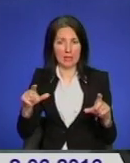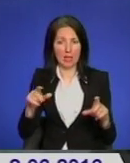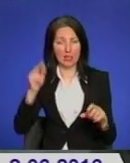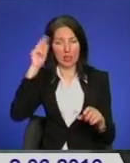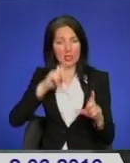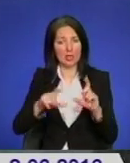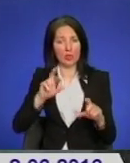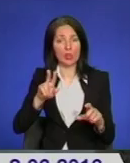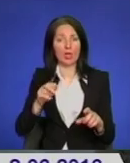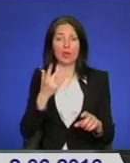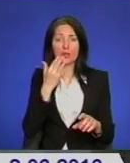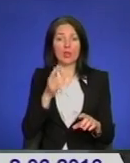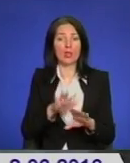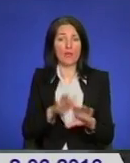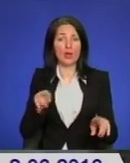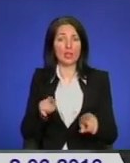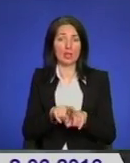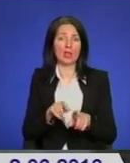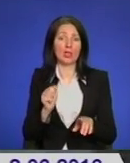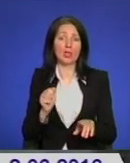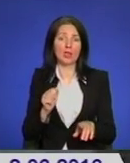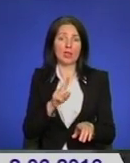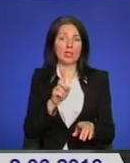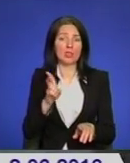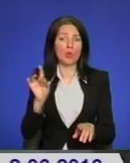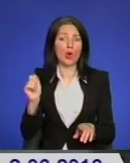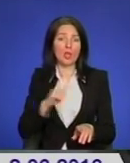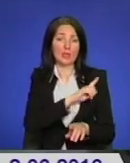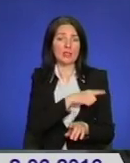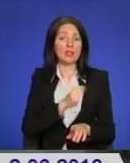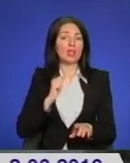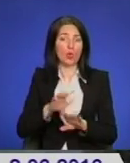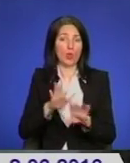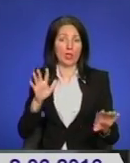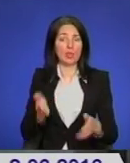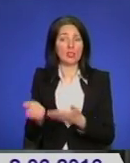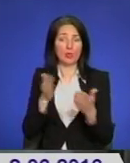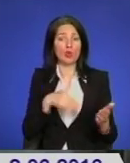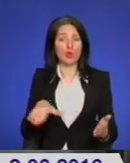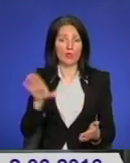України, так і в Збройних силах України. Так що всіх запрошую, будемо раді всіх бачити.